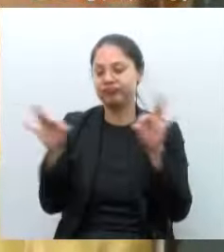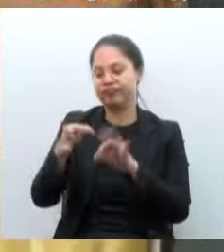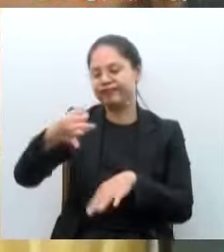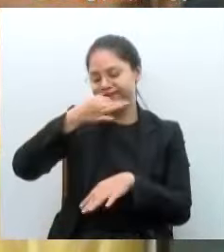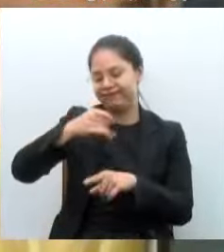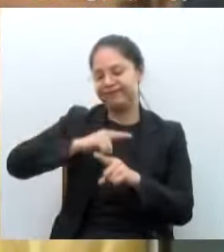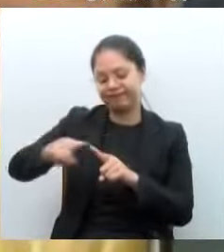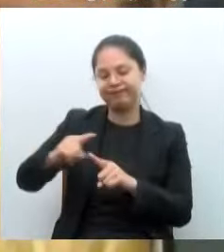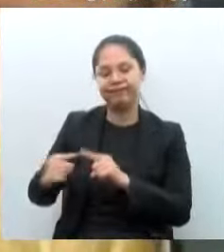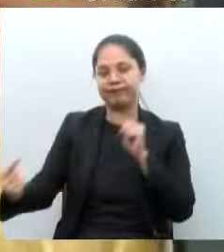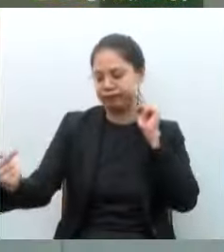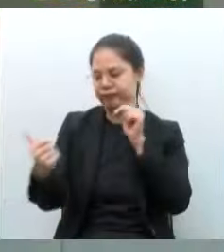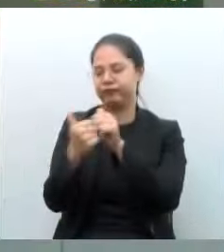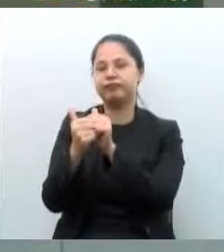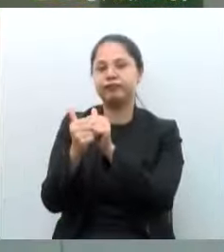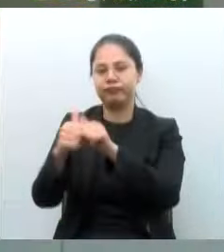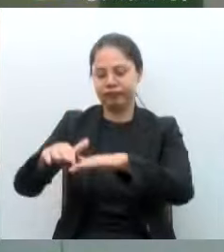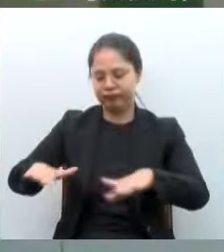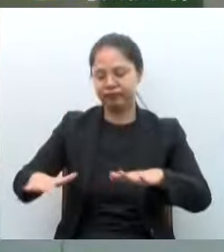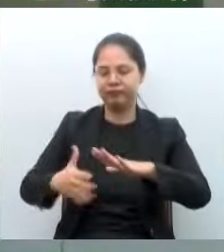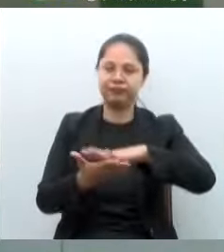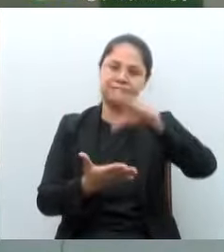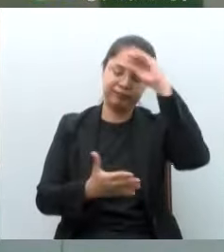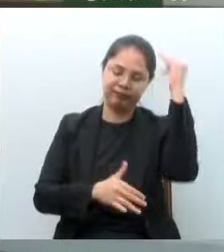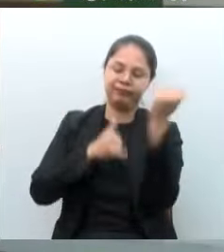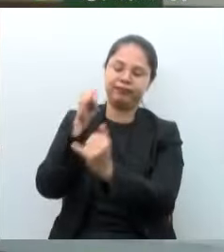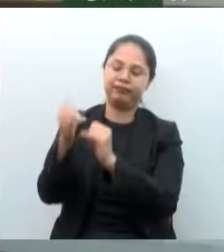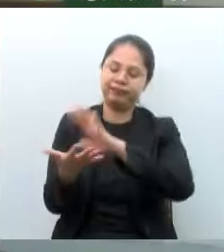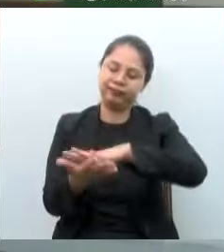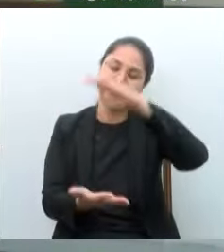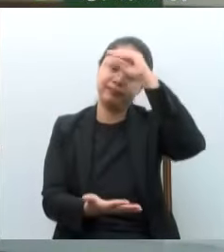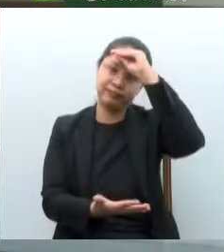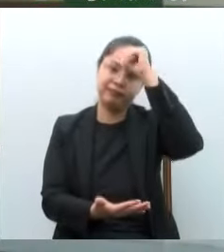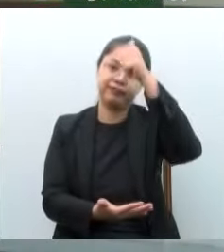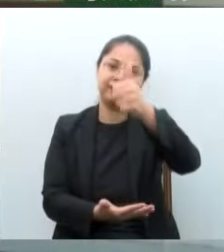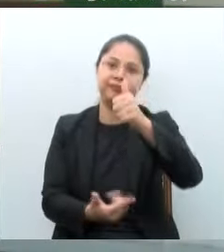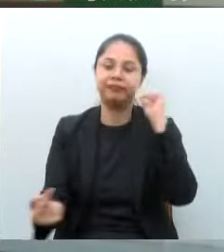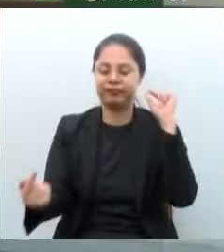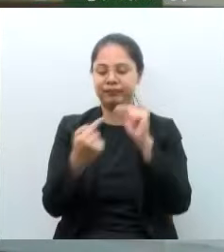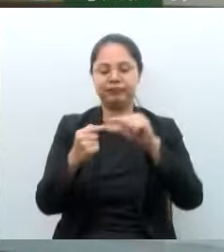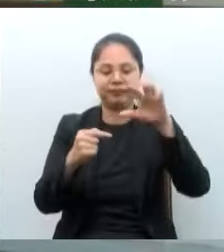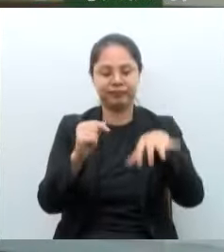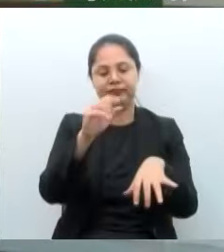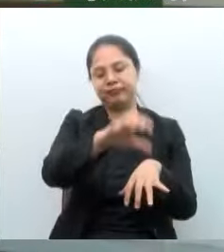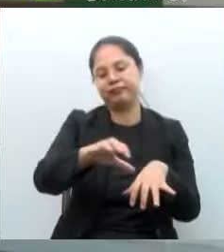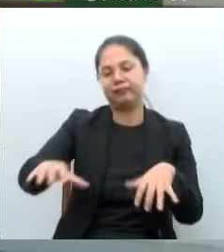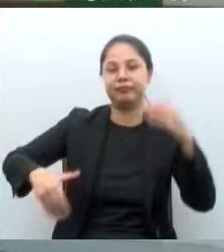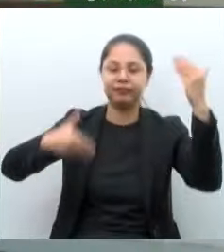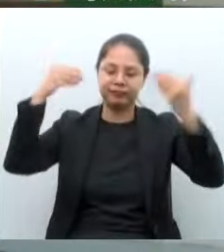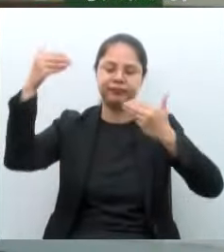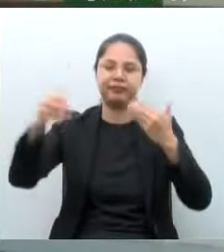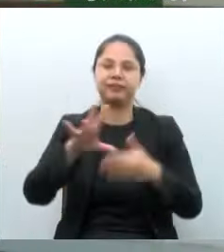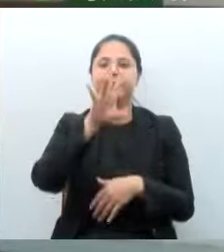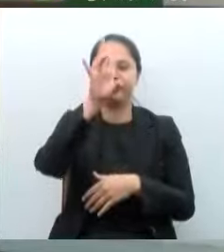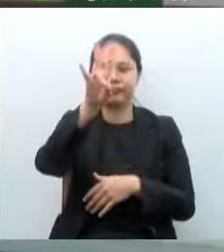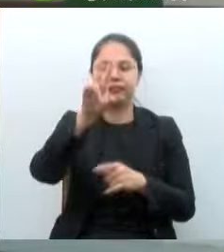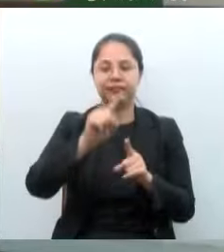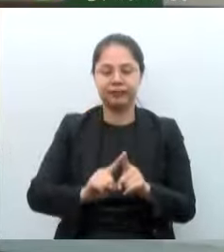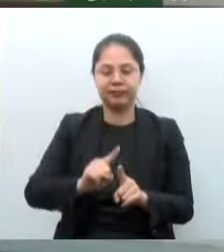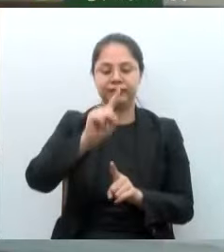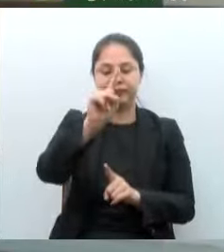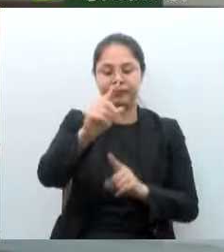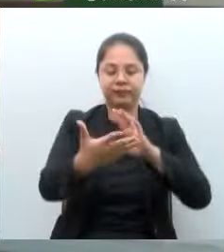ายเหมาะสมเป็นแหล่งเรียนรู้ให้กับนักเรียนของเราโดยโรงเรียนได้จัดเป็น7ฐานการเรียนรู้ดังนี้ค่ะ 1. ฐานการ